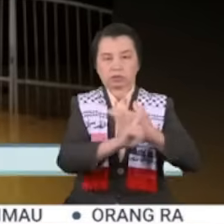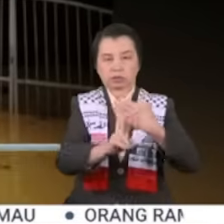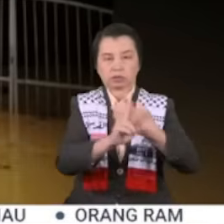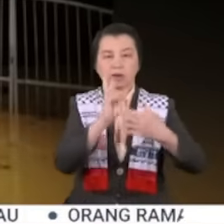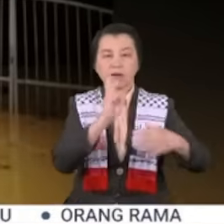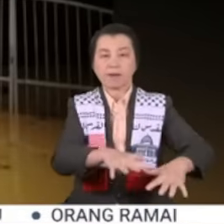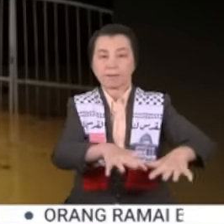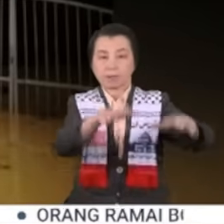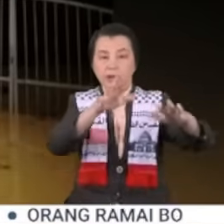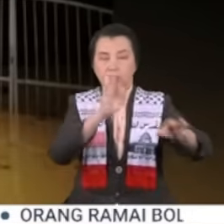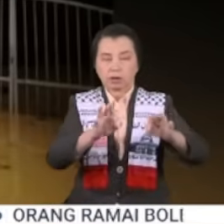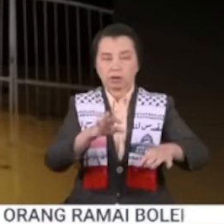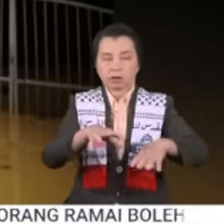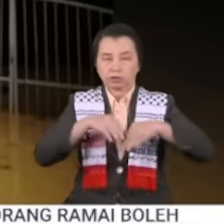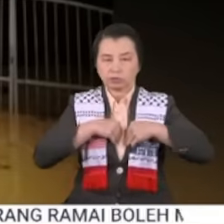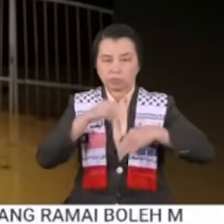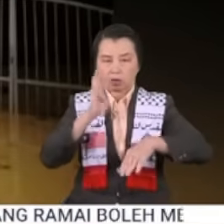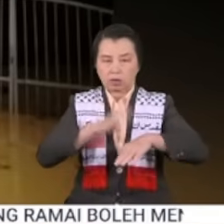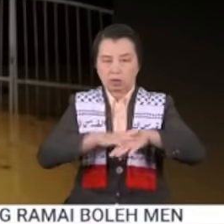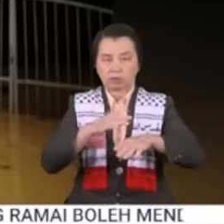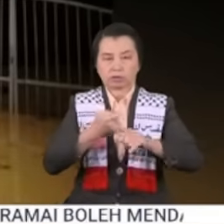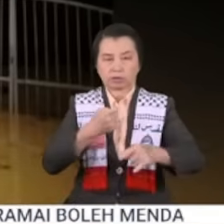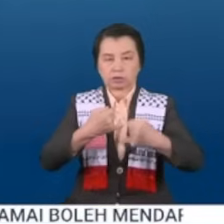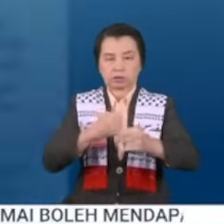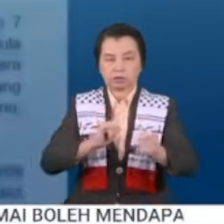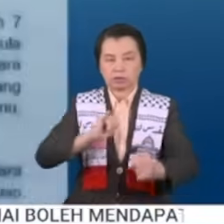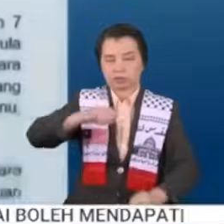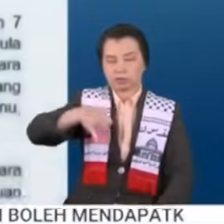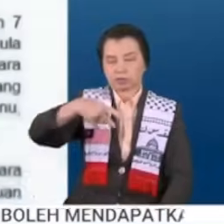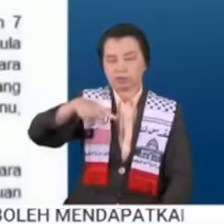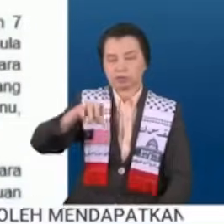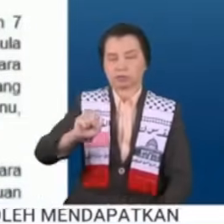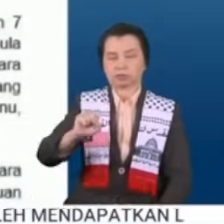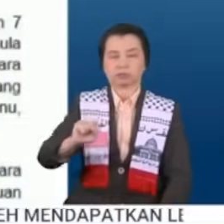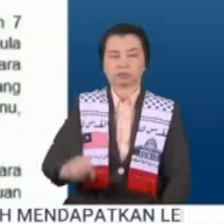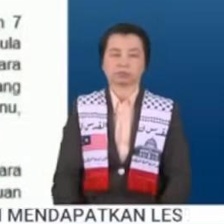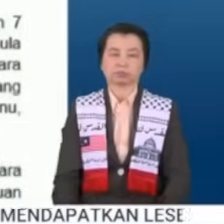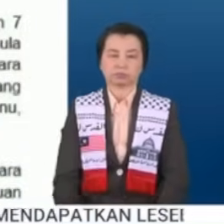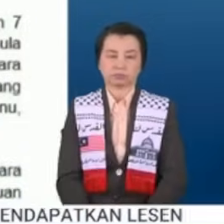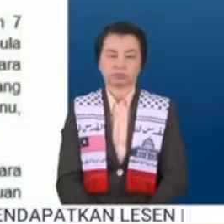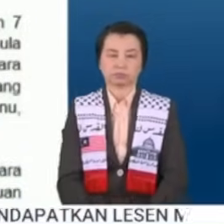banjir setelah menerima amaran banjir daripada jabatan pengairan dan saliran